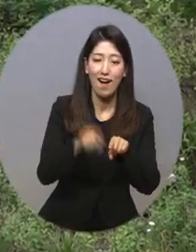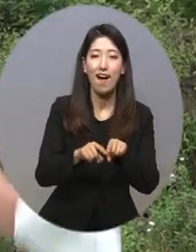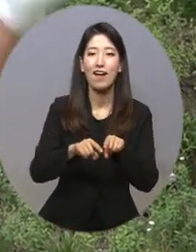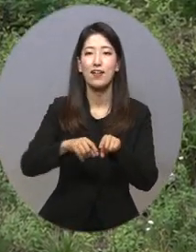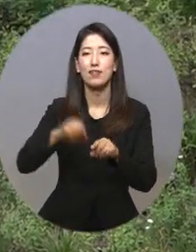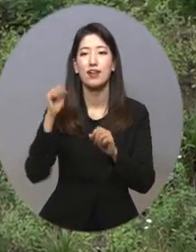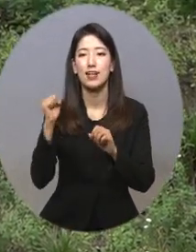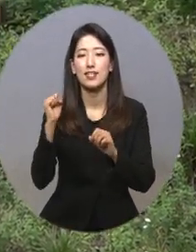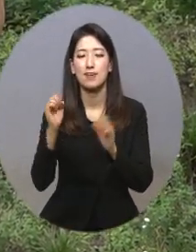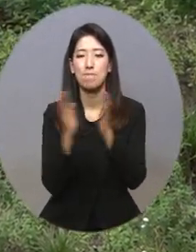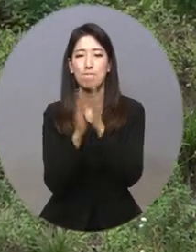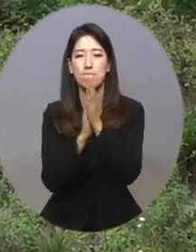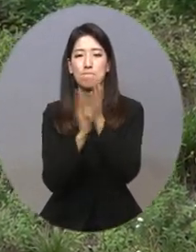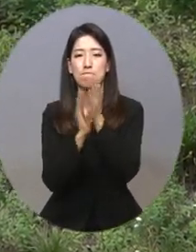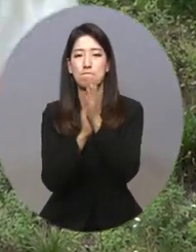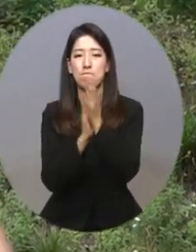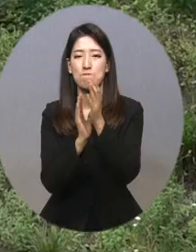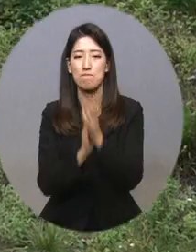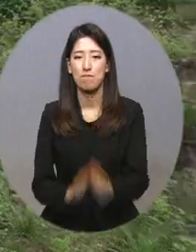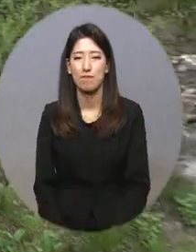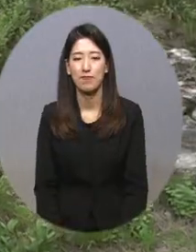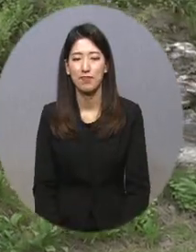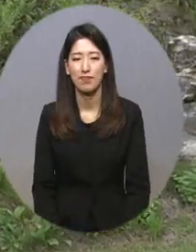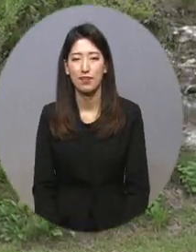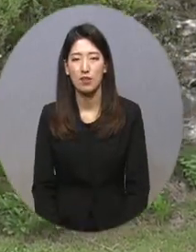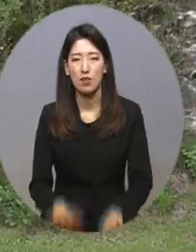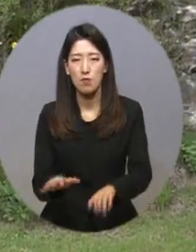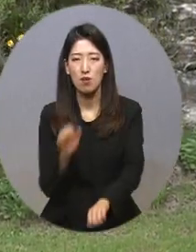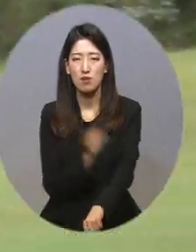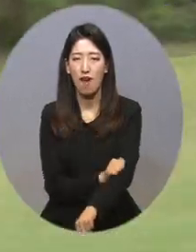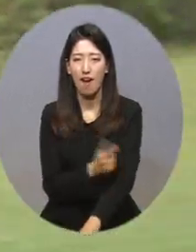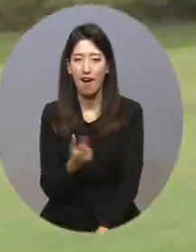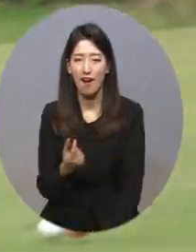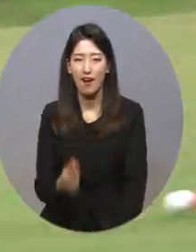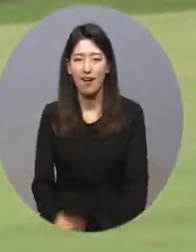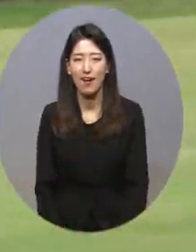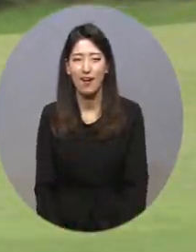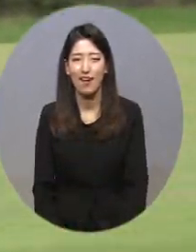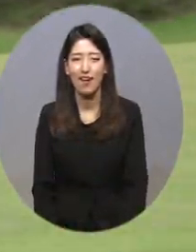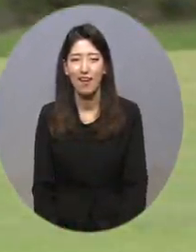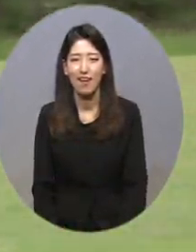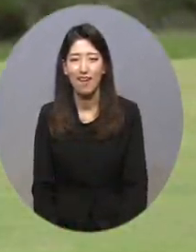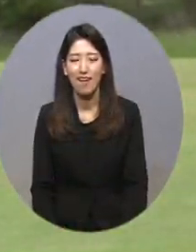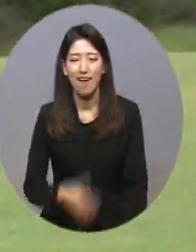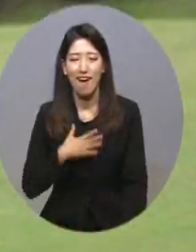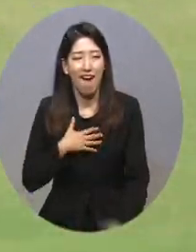올라간다! 나이스! 들어가요? 우와! 말했지, 내가 이번에 잘 칠 것 같다고. 나이스! 나이스!